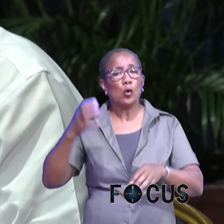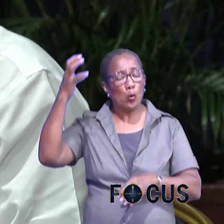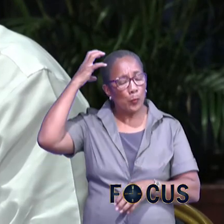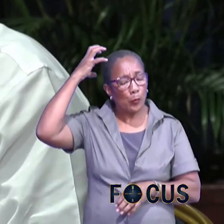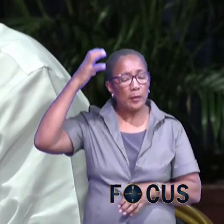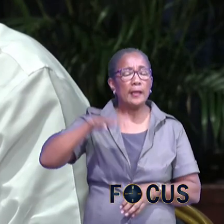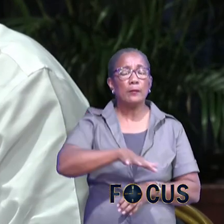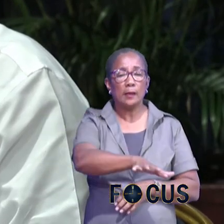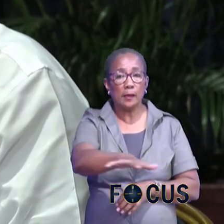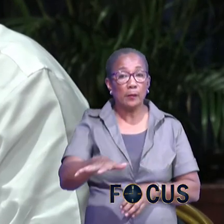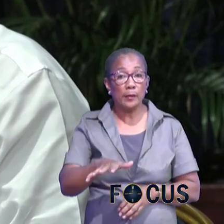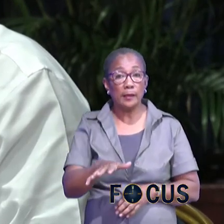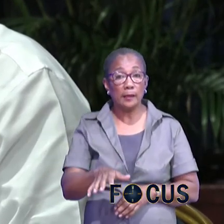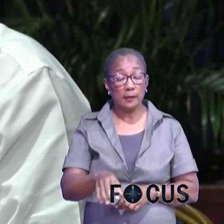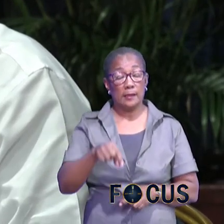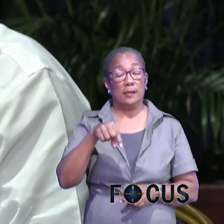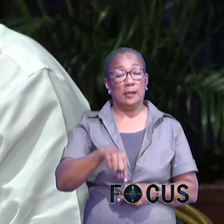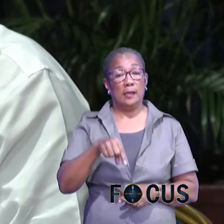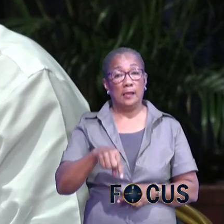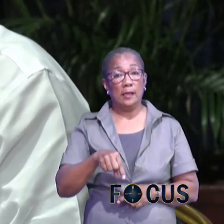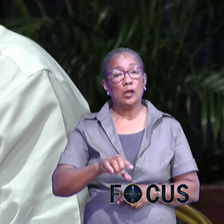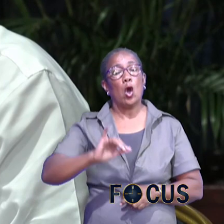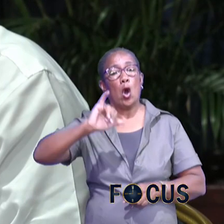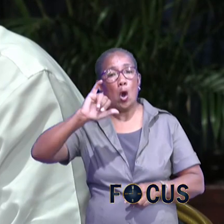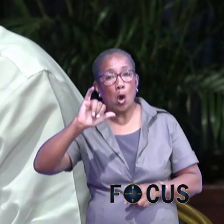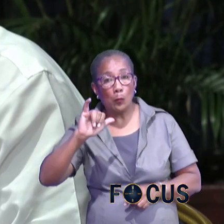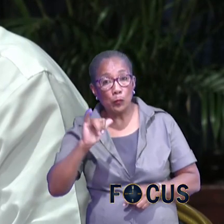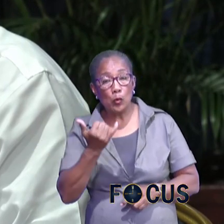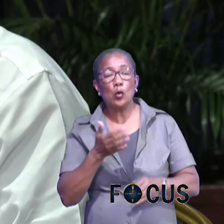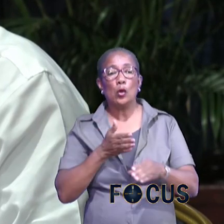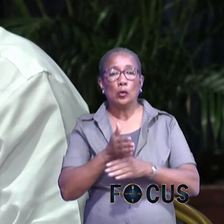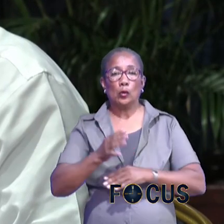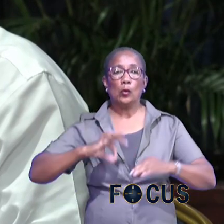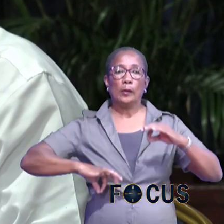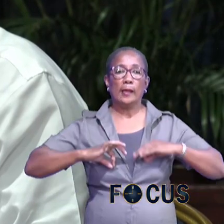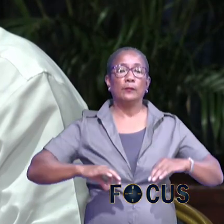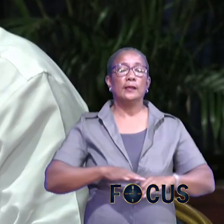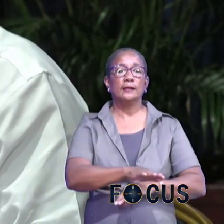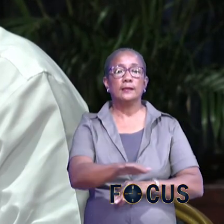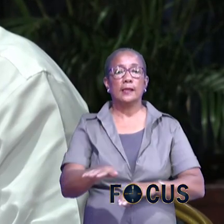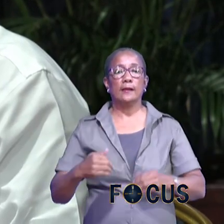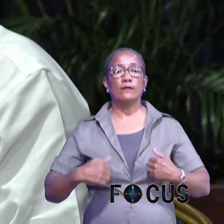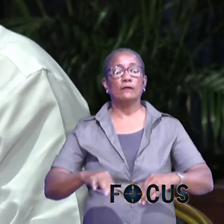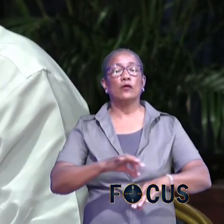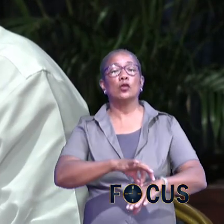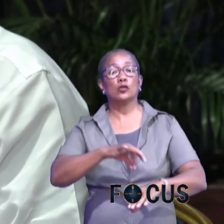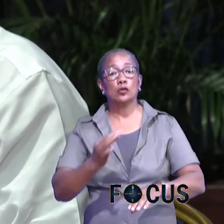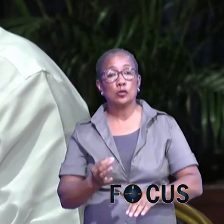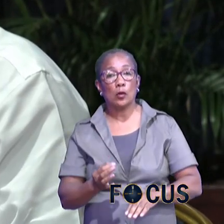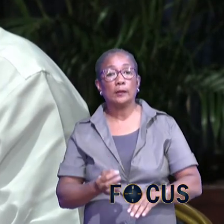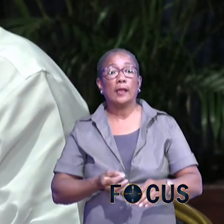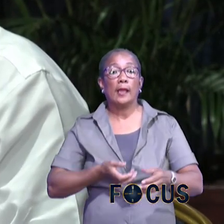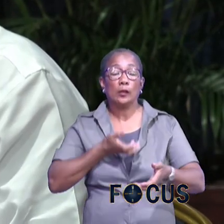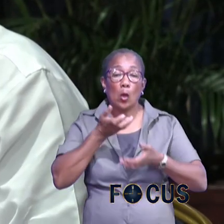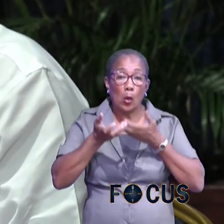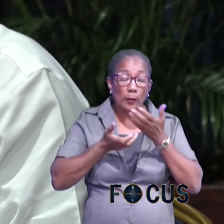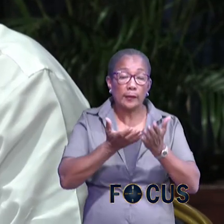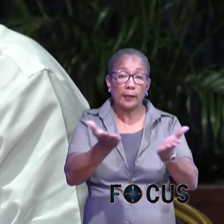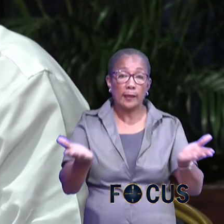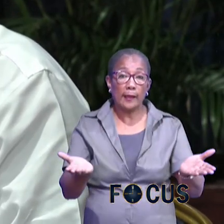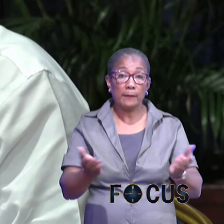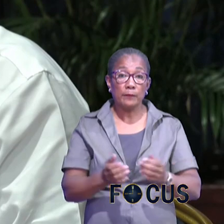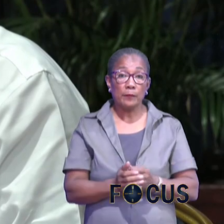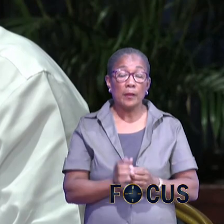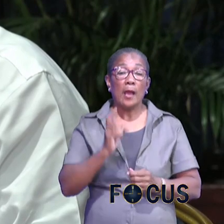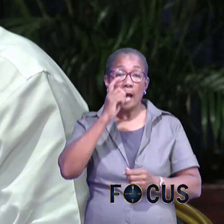risicogebieden wordt hierbij wederom door het ministerie van Volksgezondheid benadrukt.